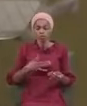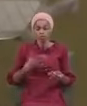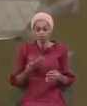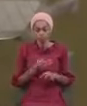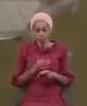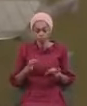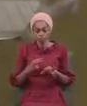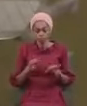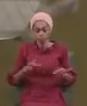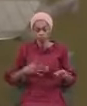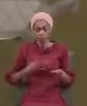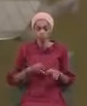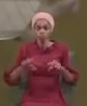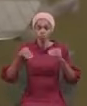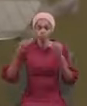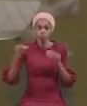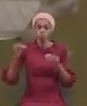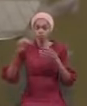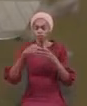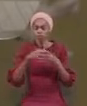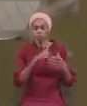ééiel chapitre